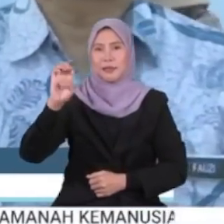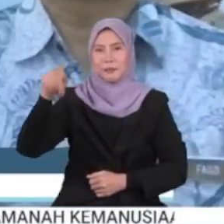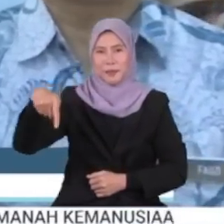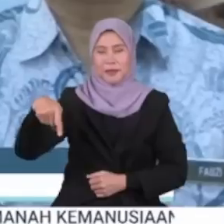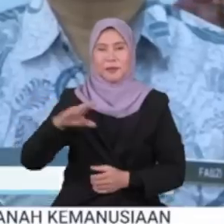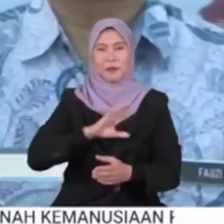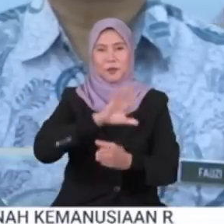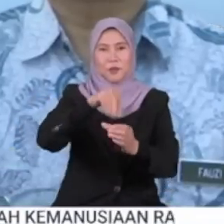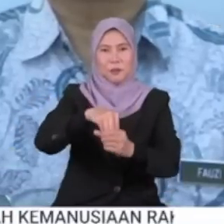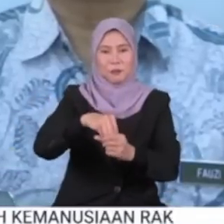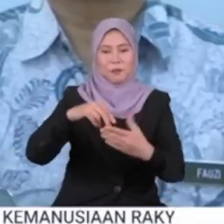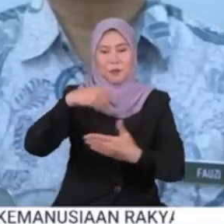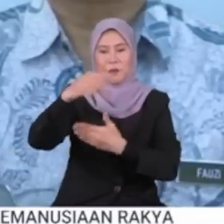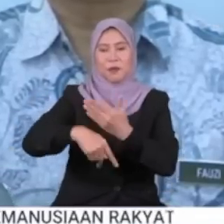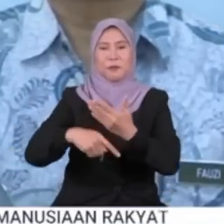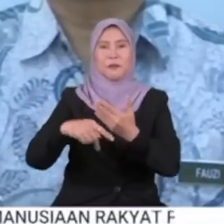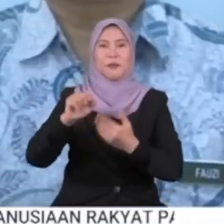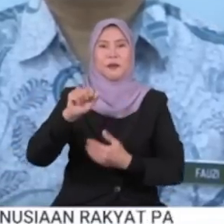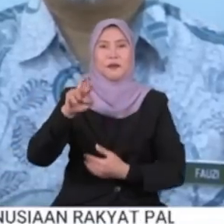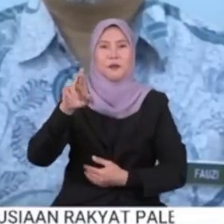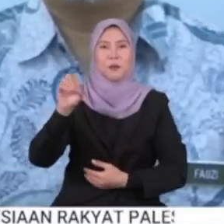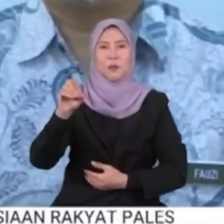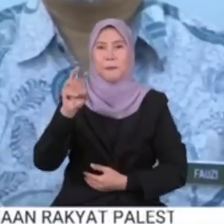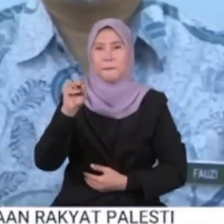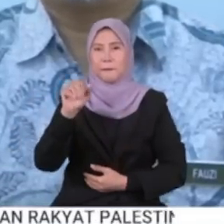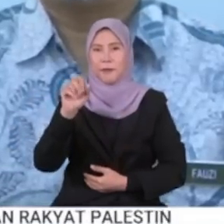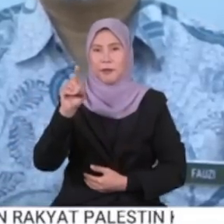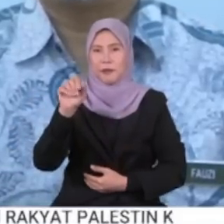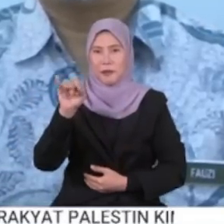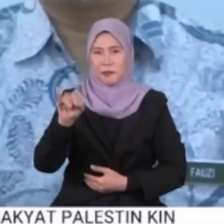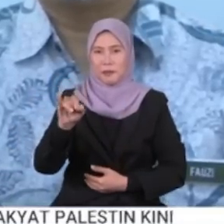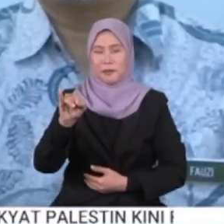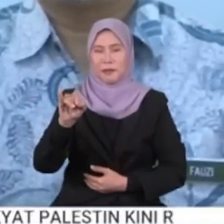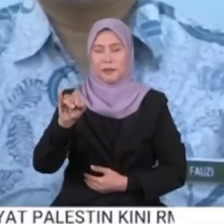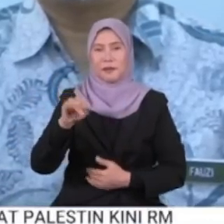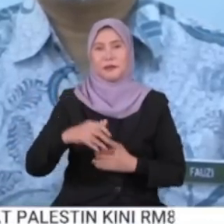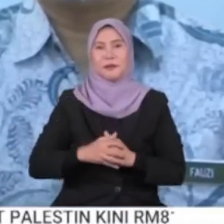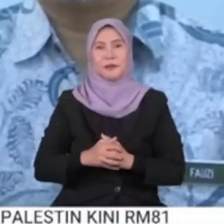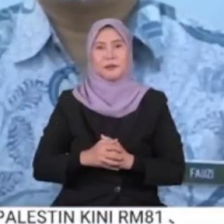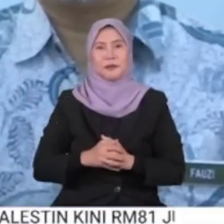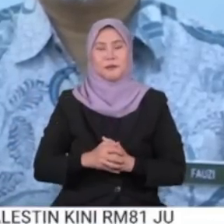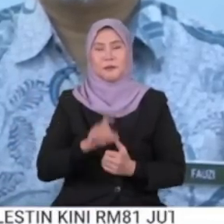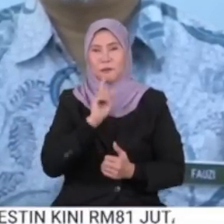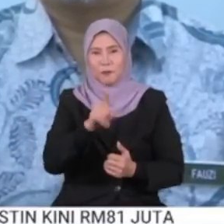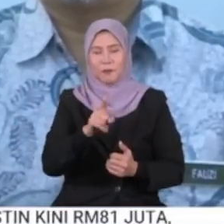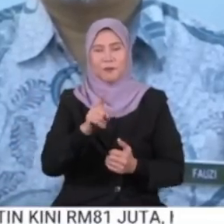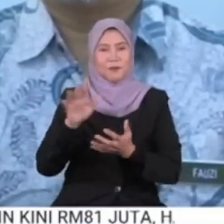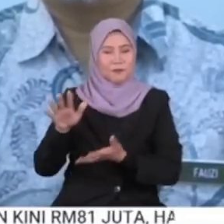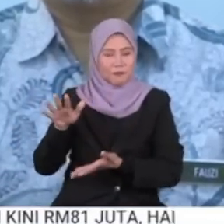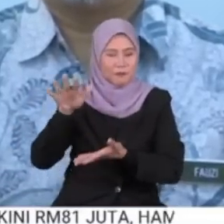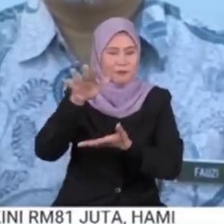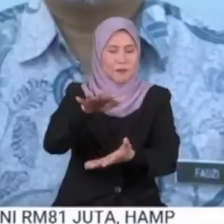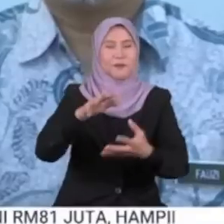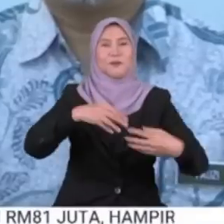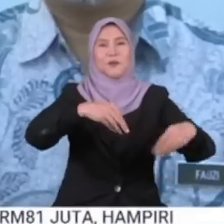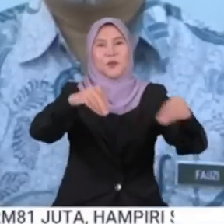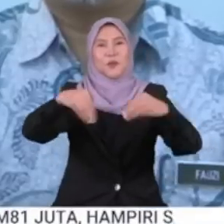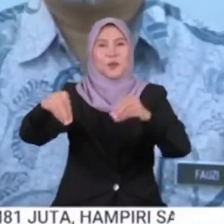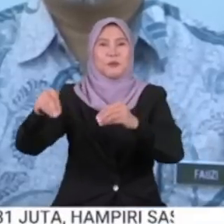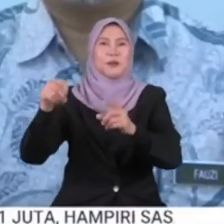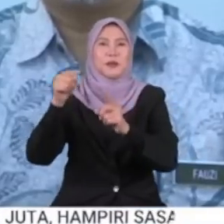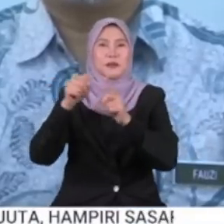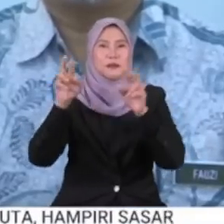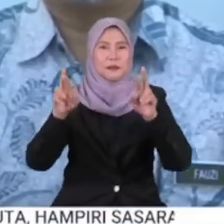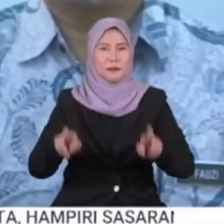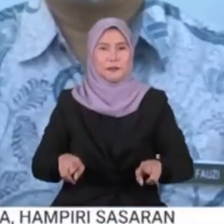bersama program Agro Madani dan Jualan Rahmah untuk memastikan program ini betul-betul sampai kepada rakyat lah. Ya, dia